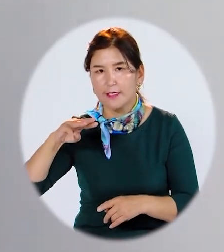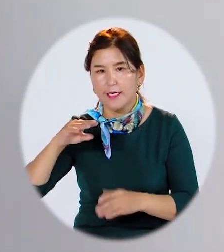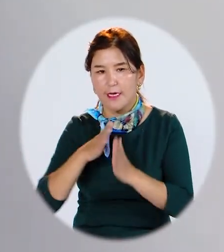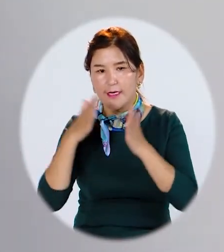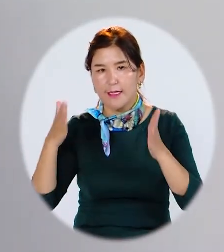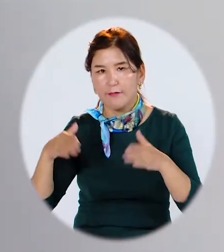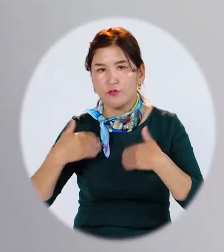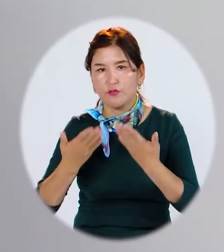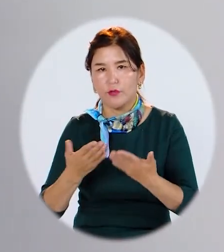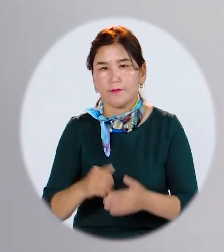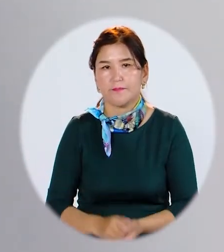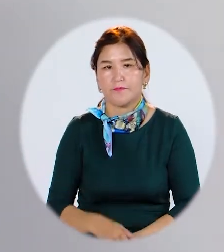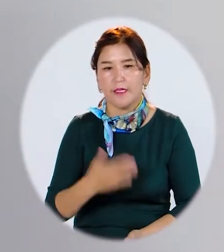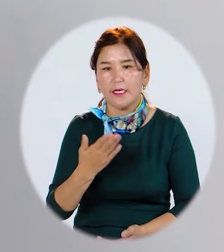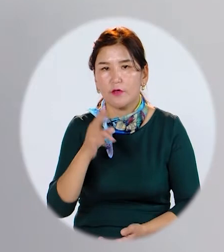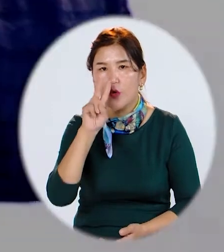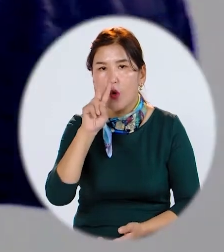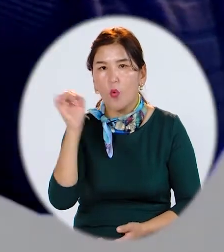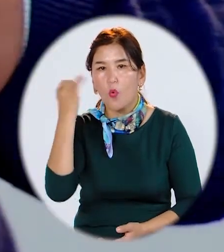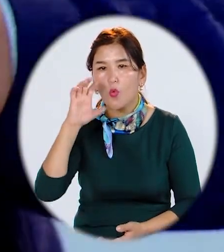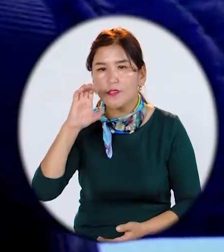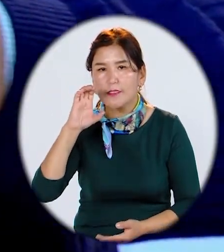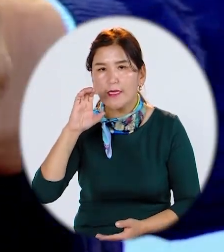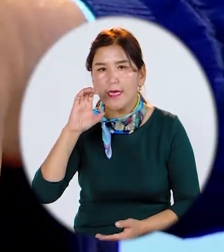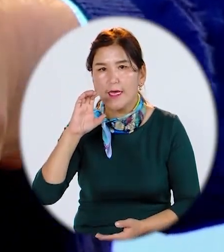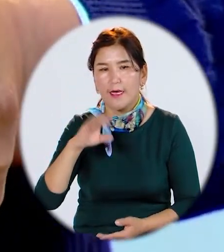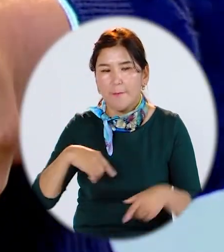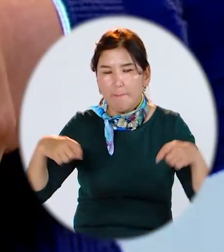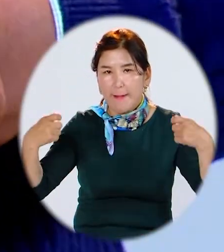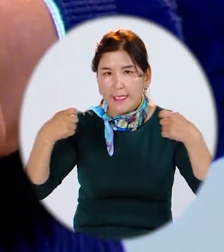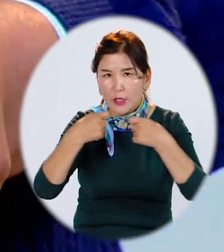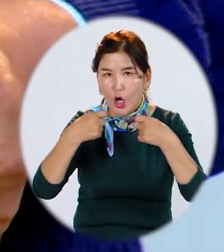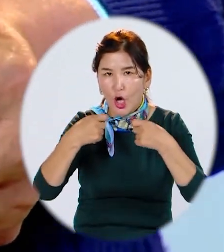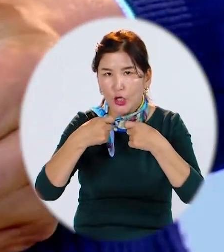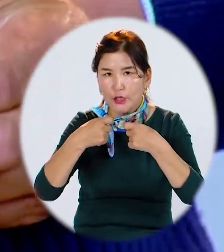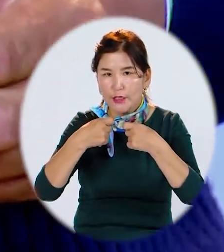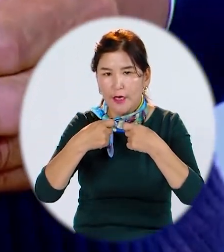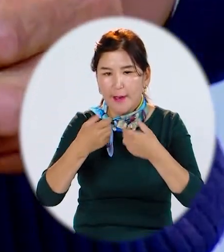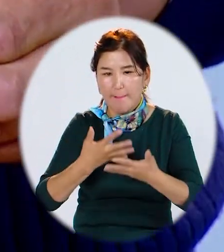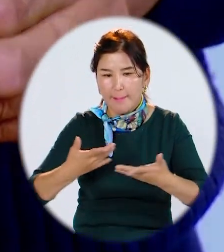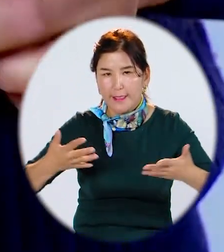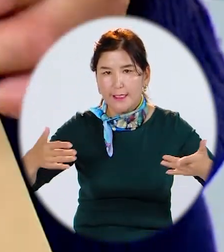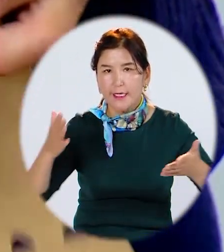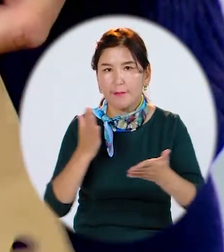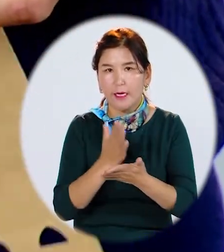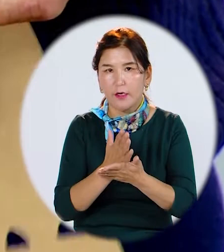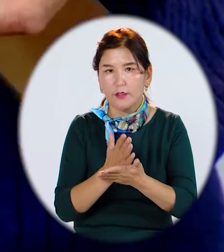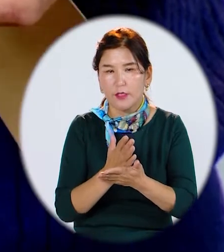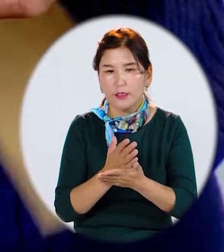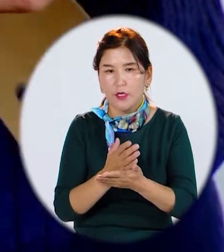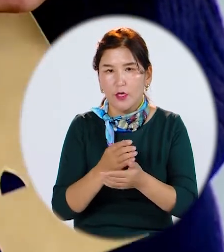ингээд энэ маань маш их үүсттэй их ойролцоо материал учраас үзүүр хэсгийн баг зэрэг ингэж